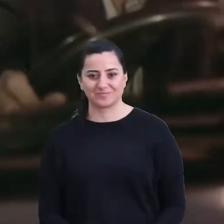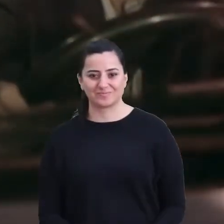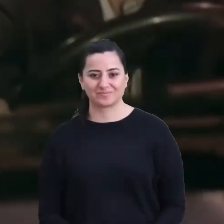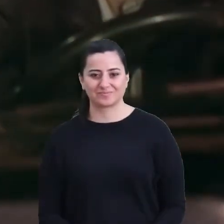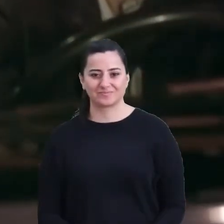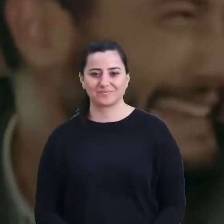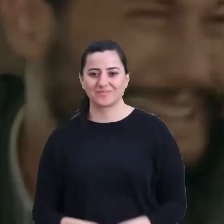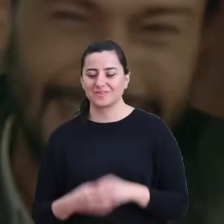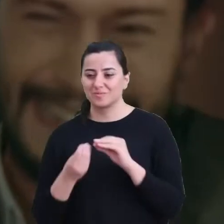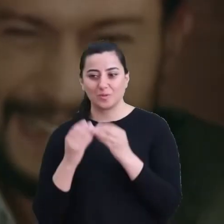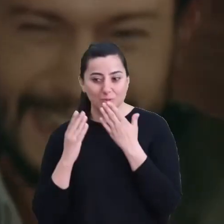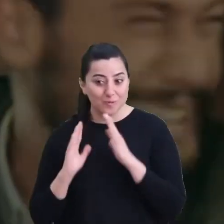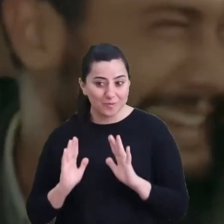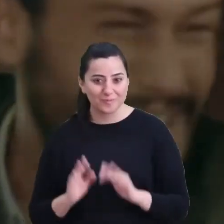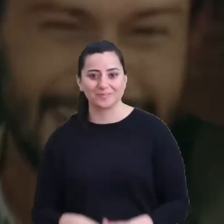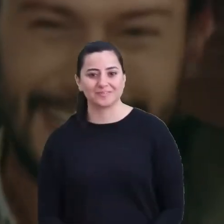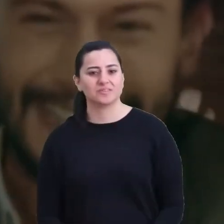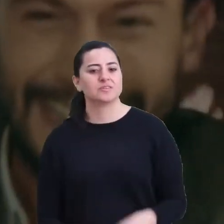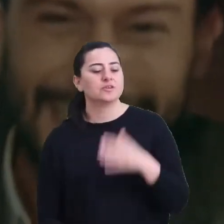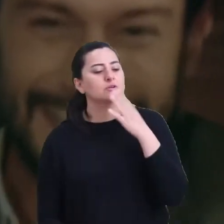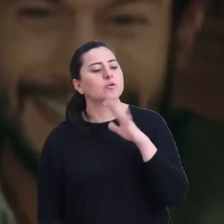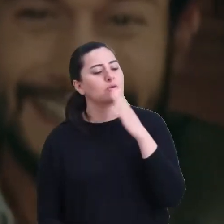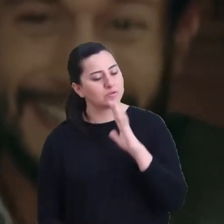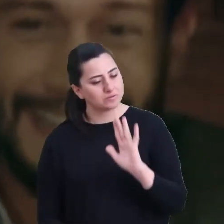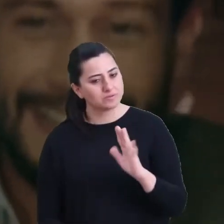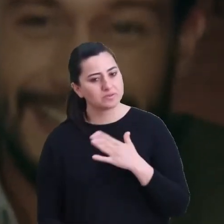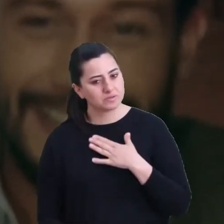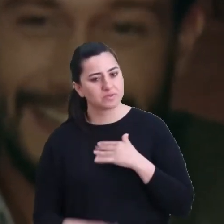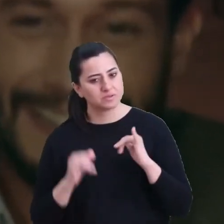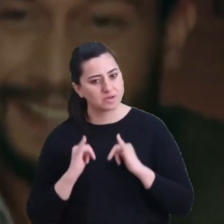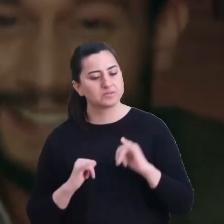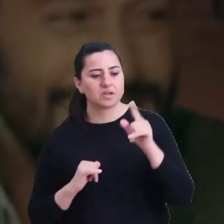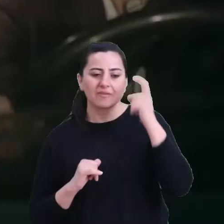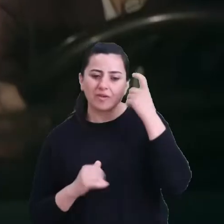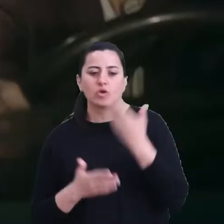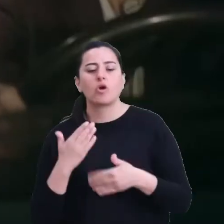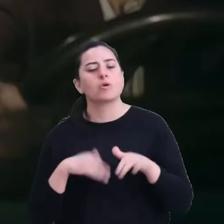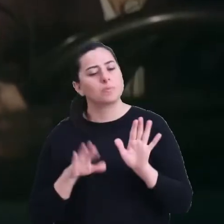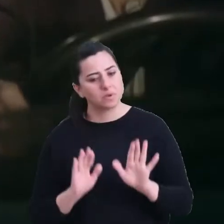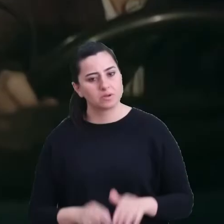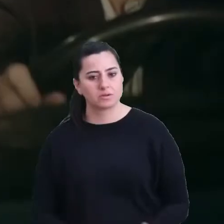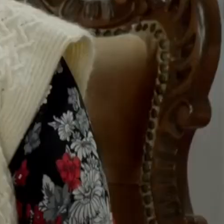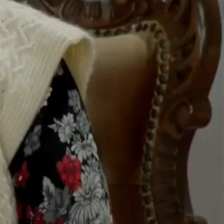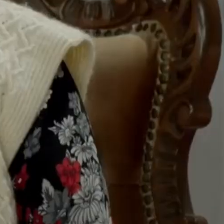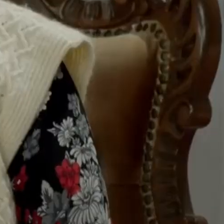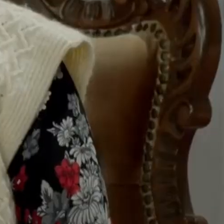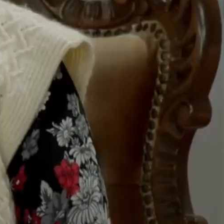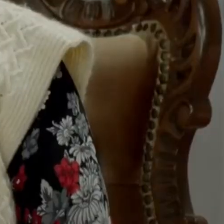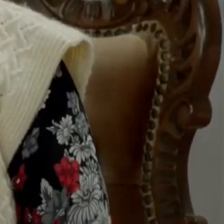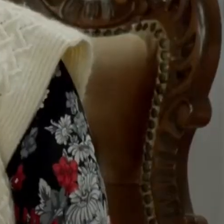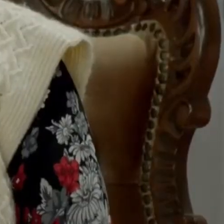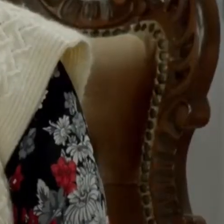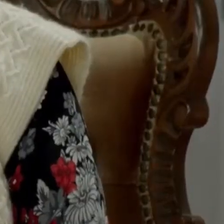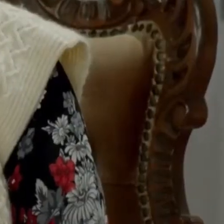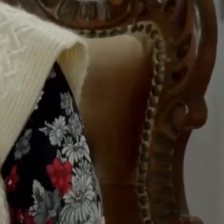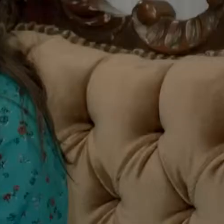Bir sıkıntım var. Yok Sadıç. Rahatım ben, sen kafanı yorma. Naciye elindeki dikişi